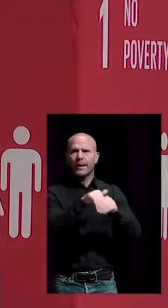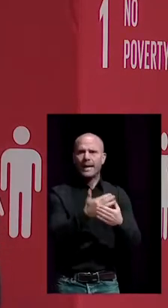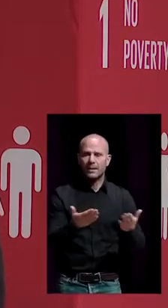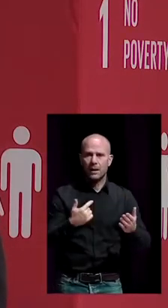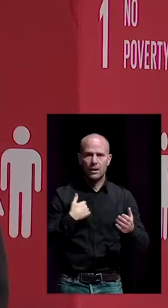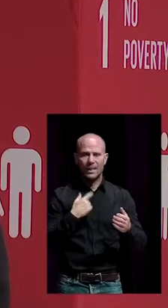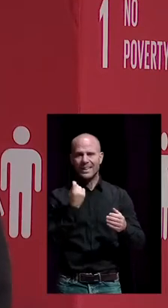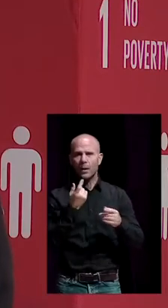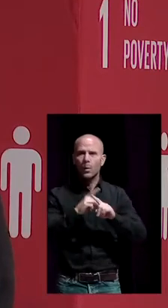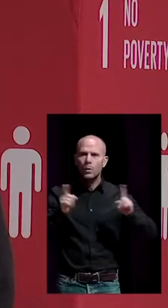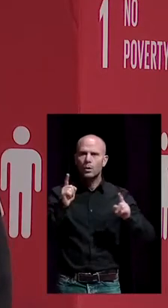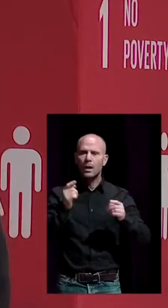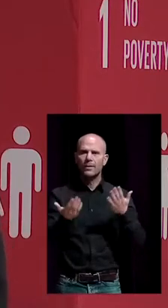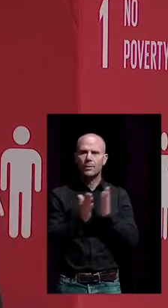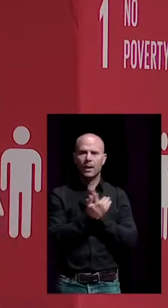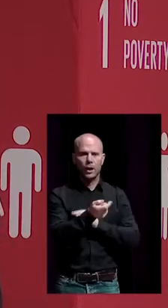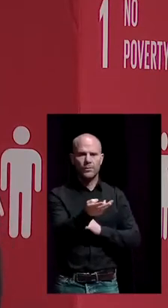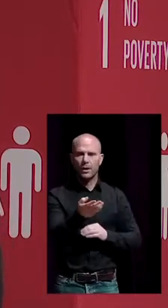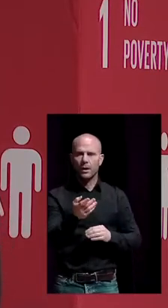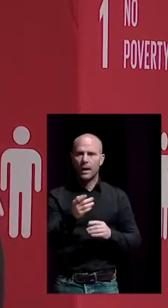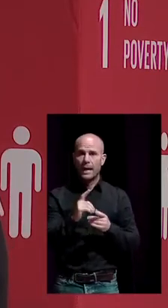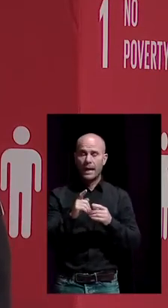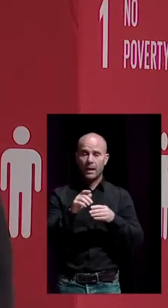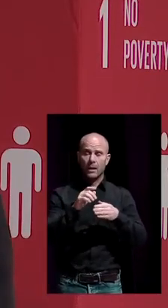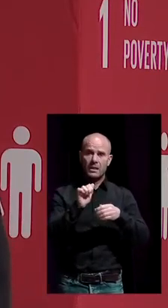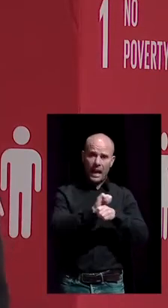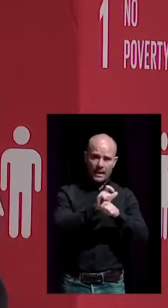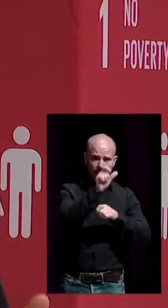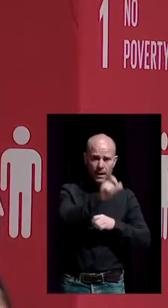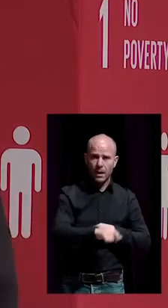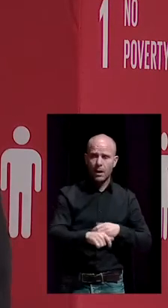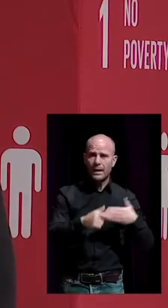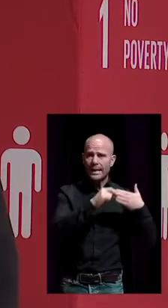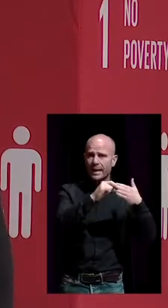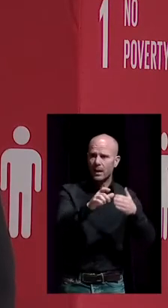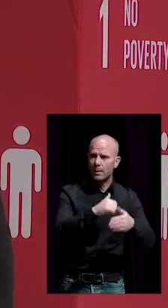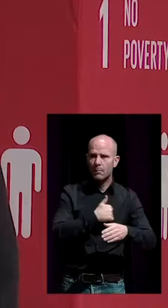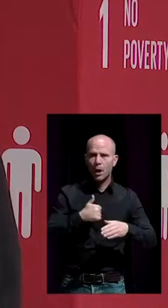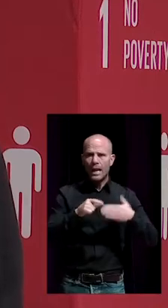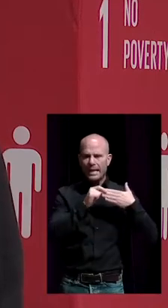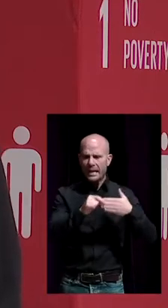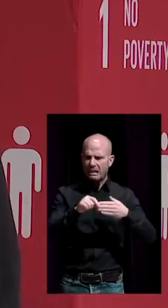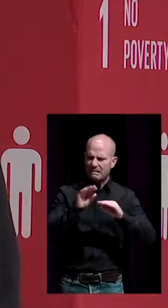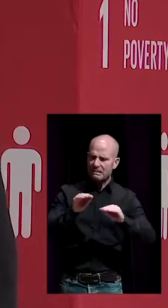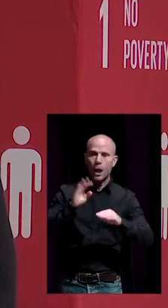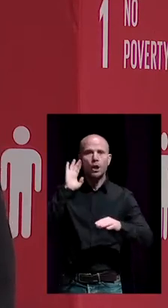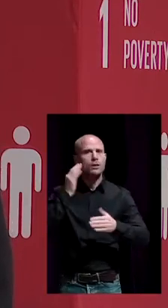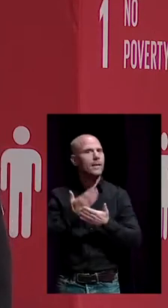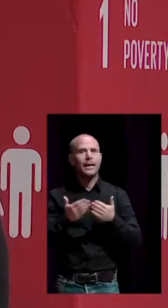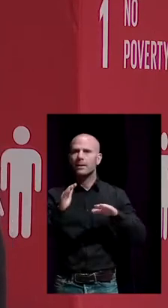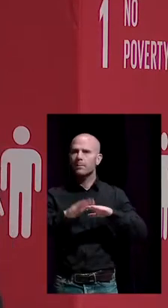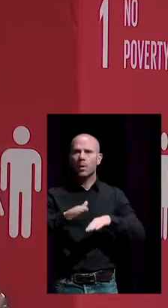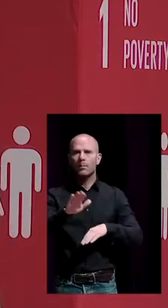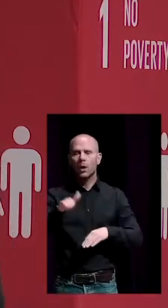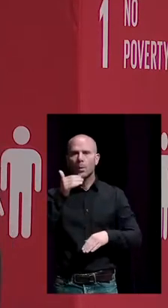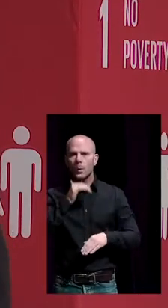som alla andra. Det kan hända att tränare och ledare bara leder och inte lyssnar på barn och ungdomar och